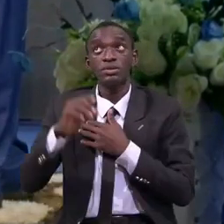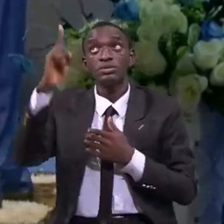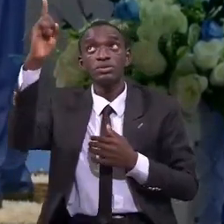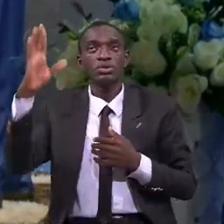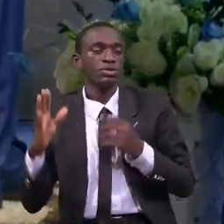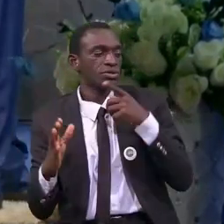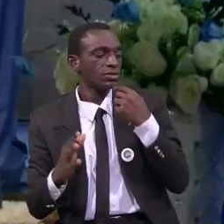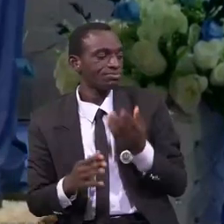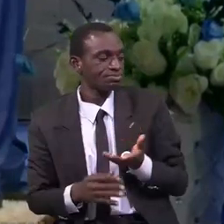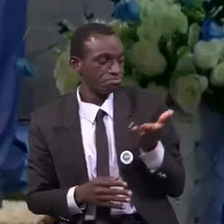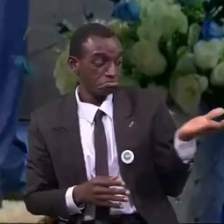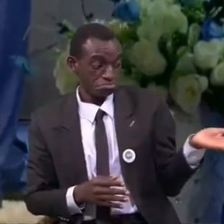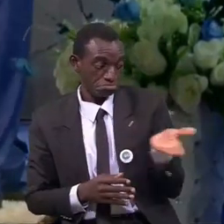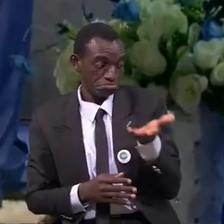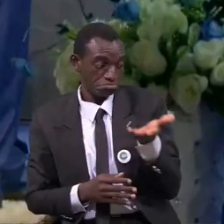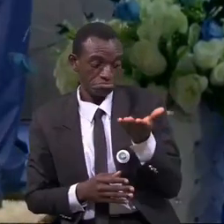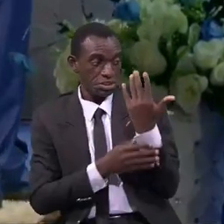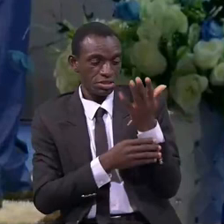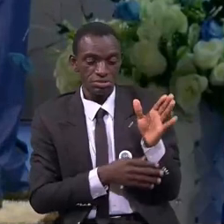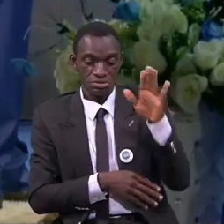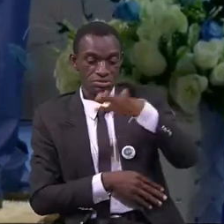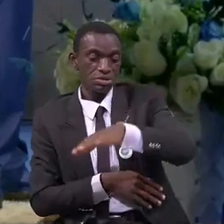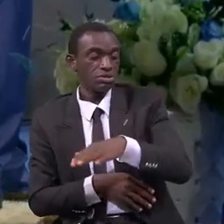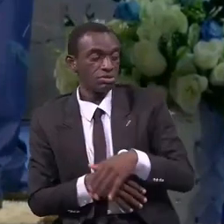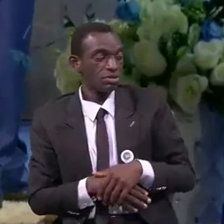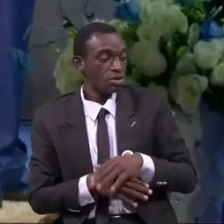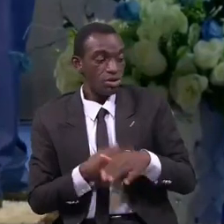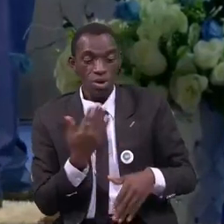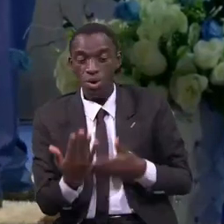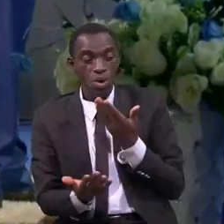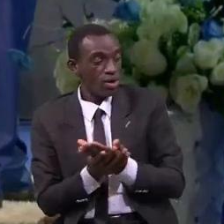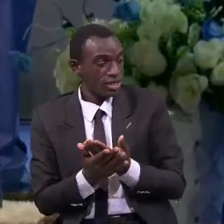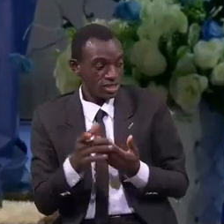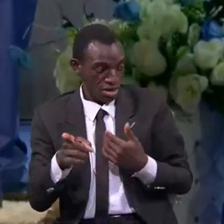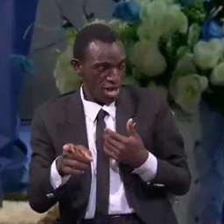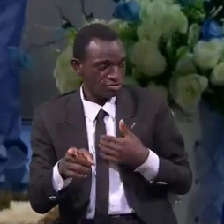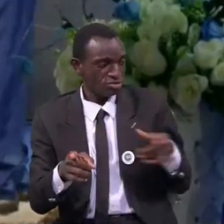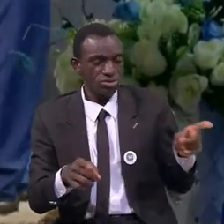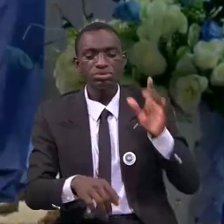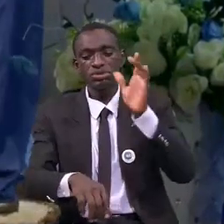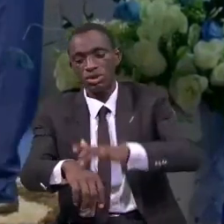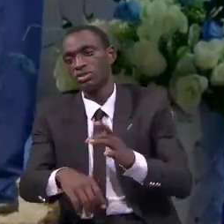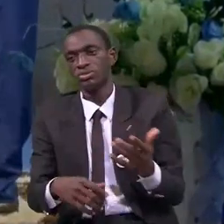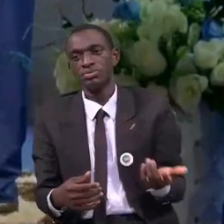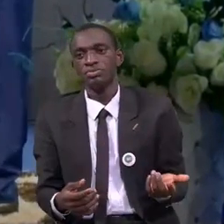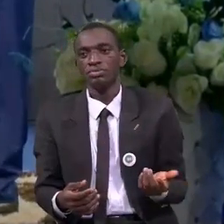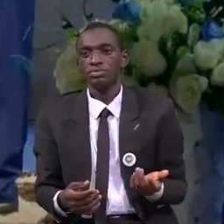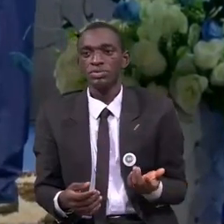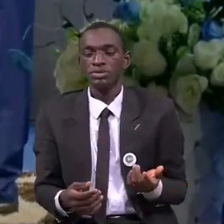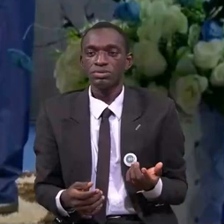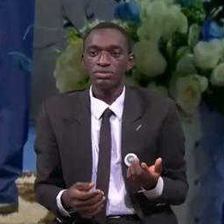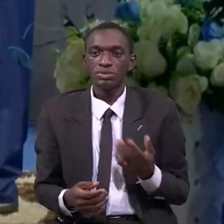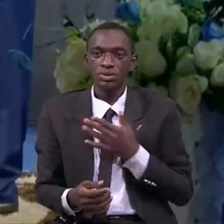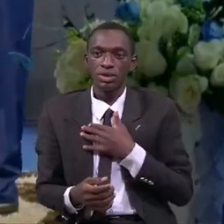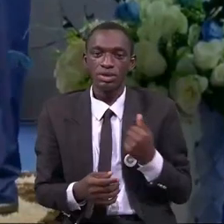que étend ta main touche tout ce qu'il a que